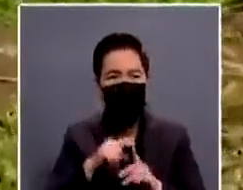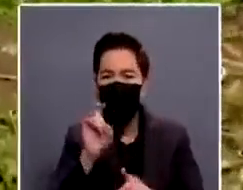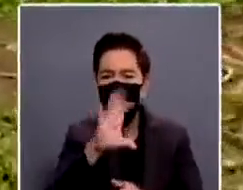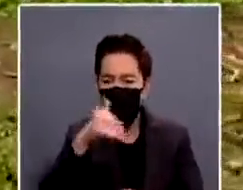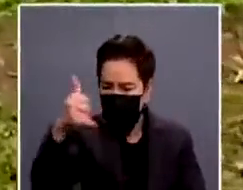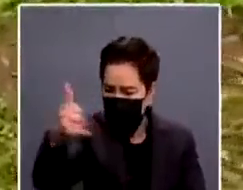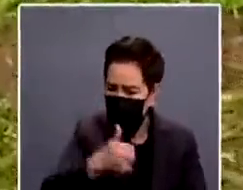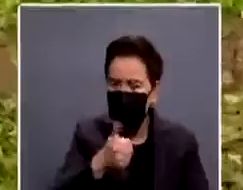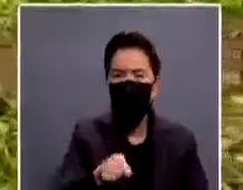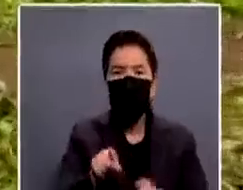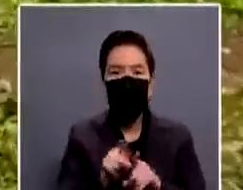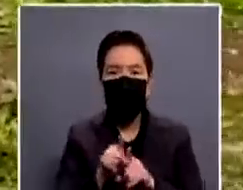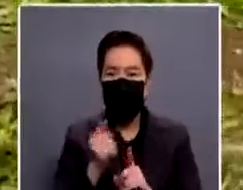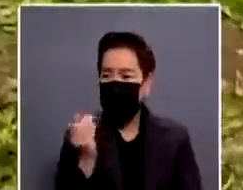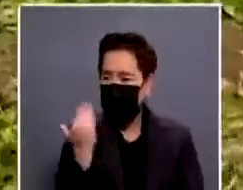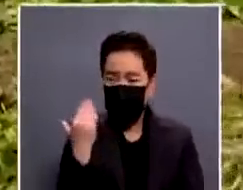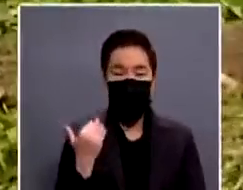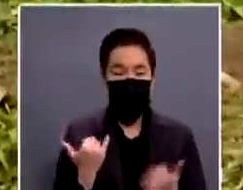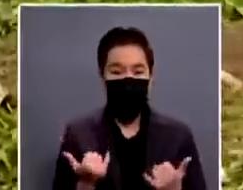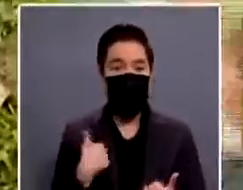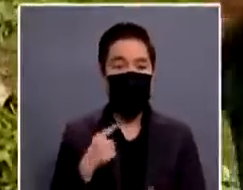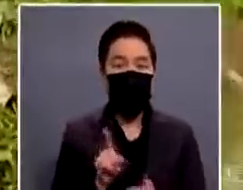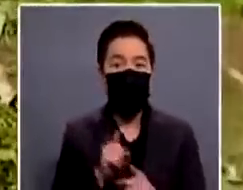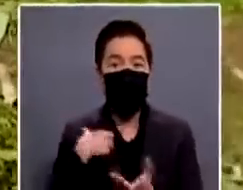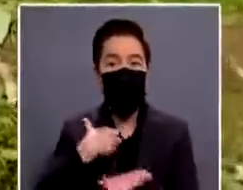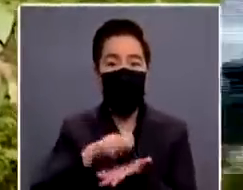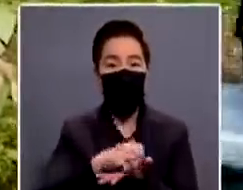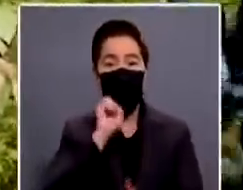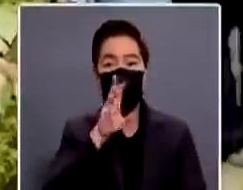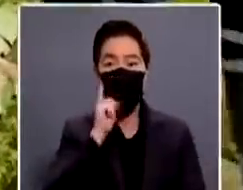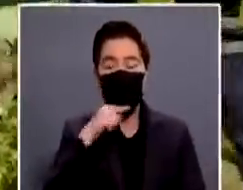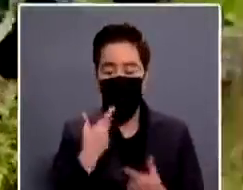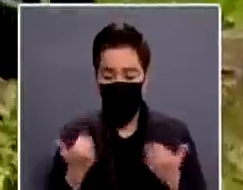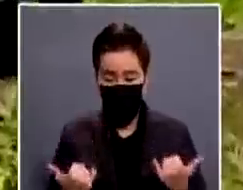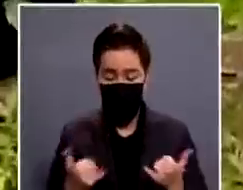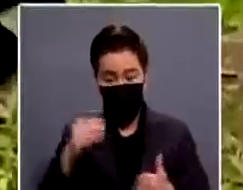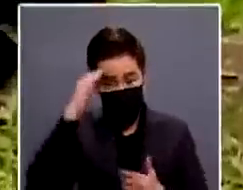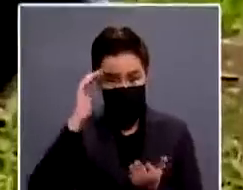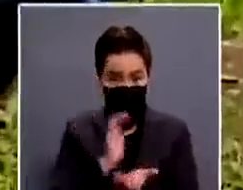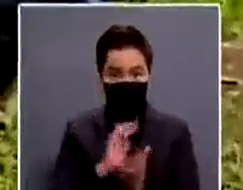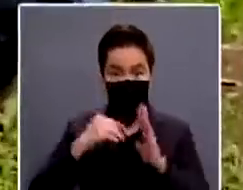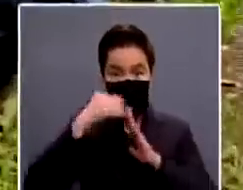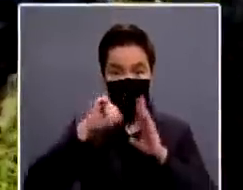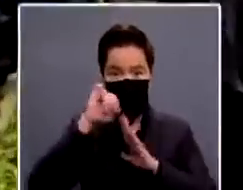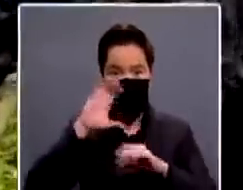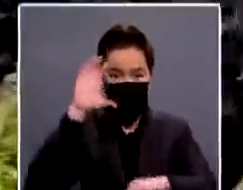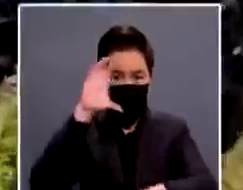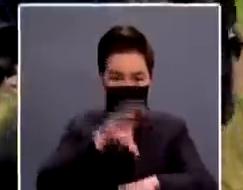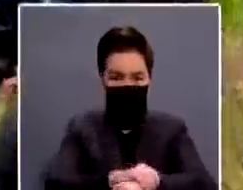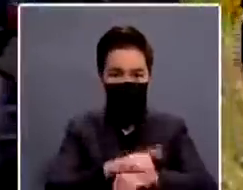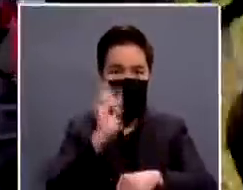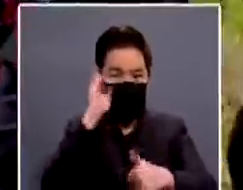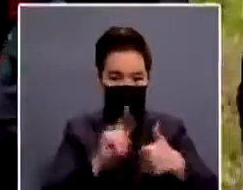ตมาได้และล่าสุดเมื่อสักครู่นี้เองนะคะก็มีรายงานมาว่าชุดสืบสวนตำรวจภูธรภาค5ได้คุมตัวช